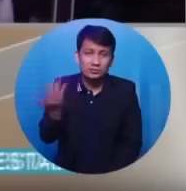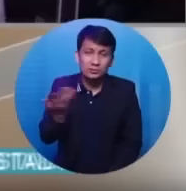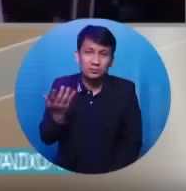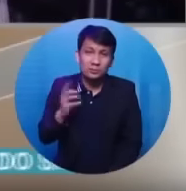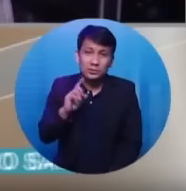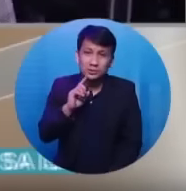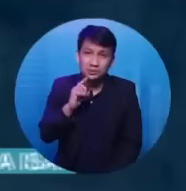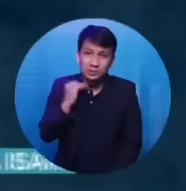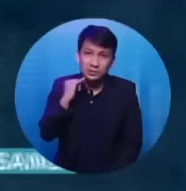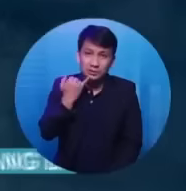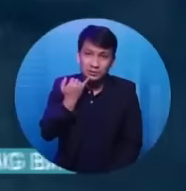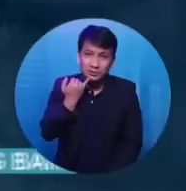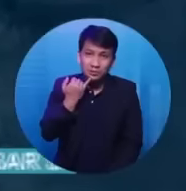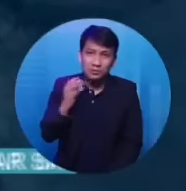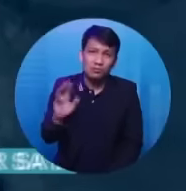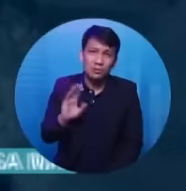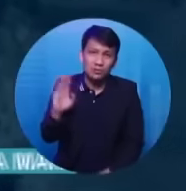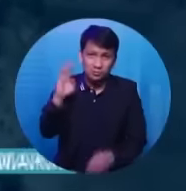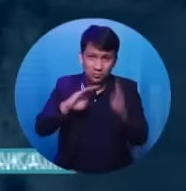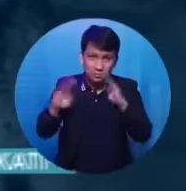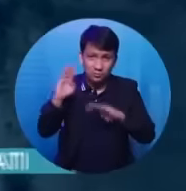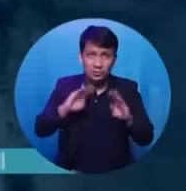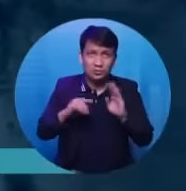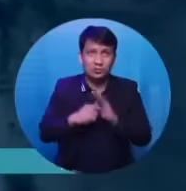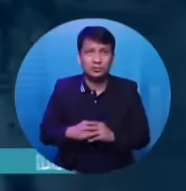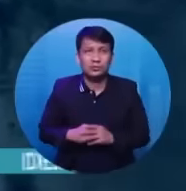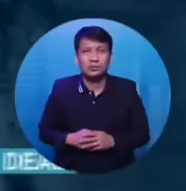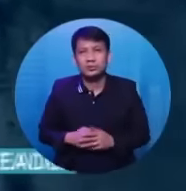isang relationship, wala akong nakikita ng problema. In fact,